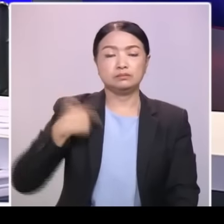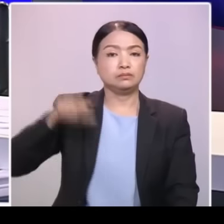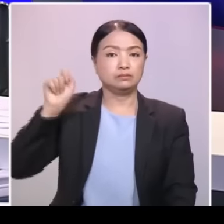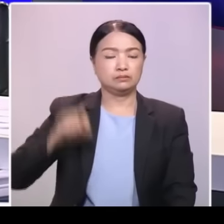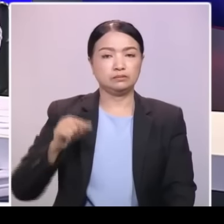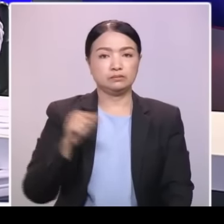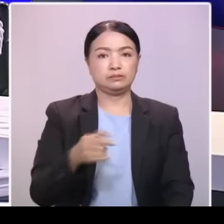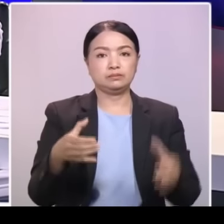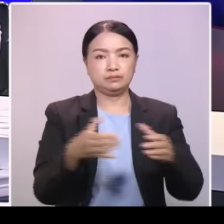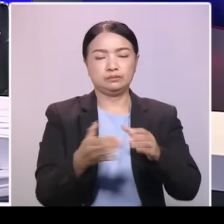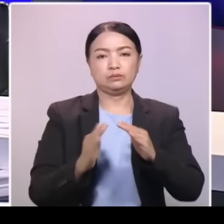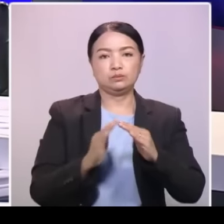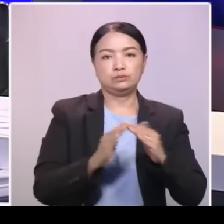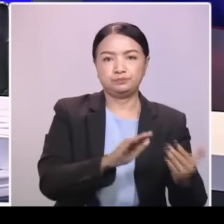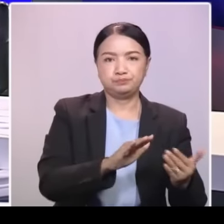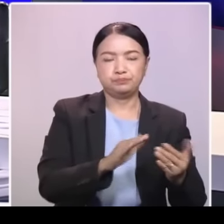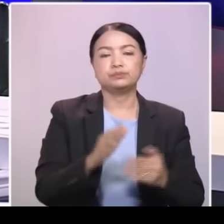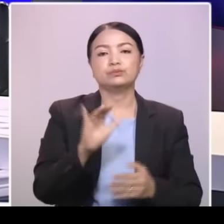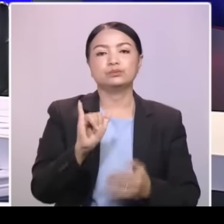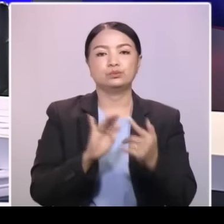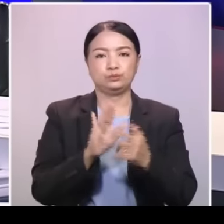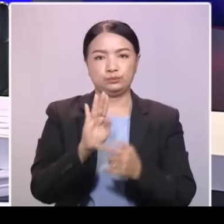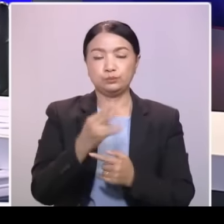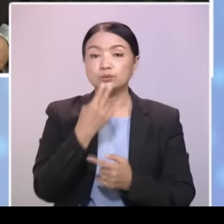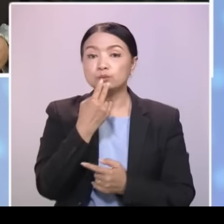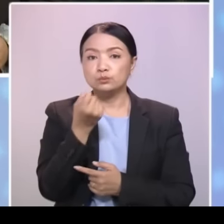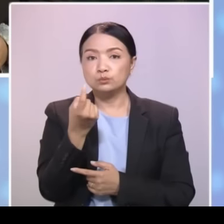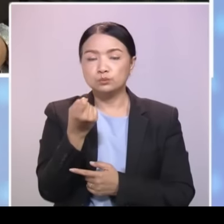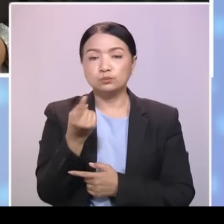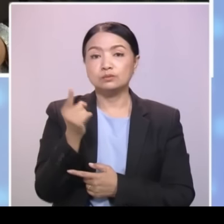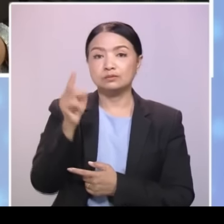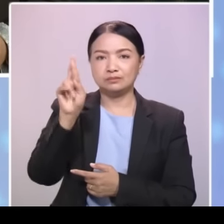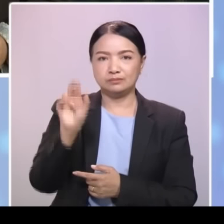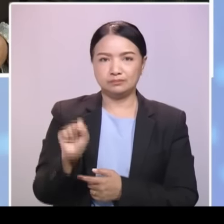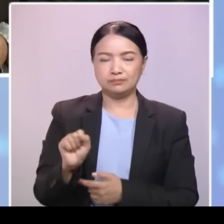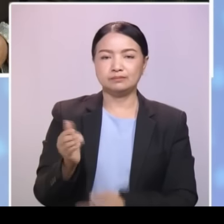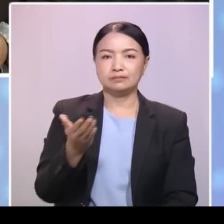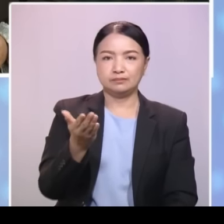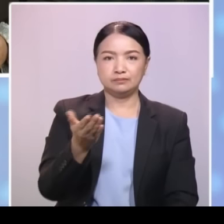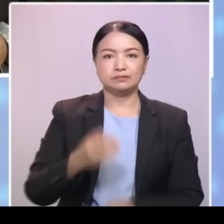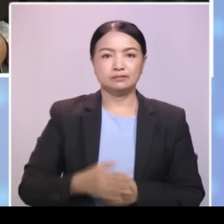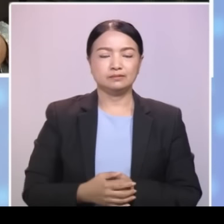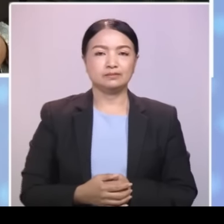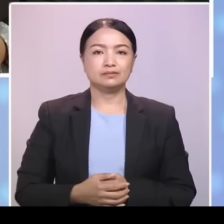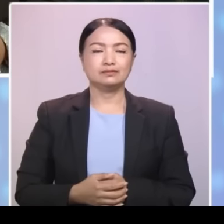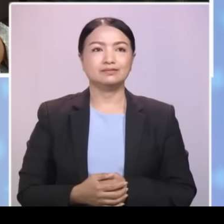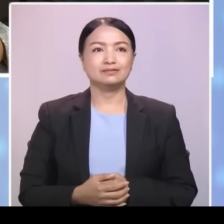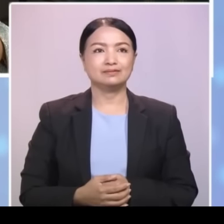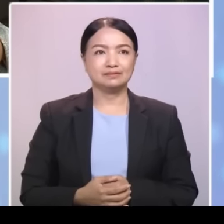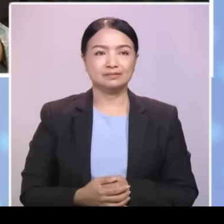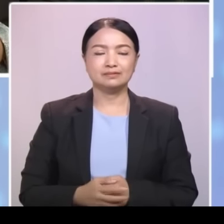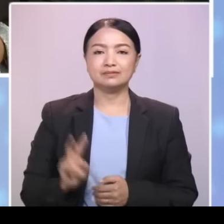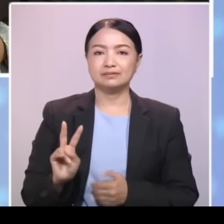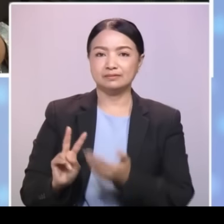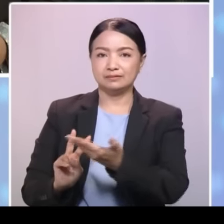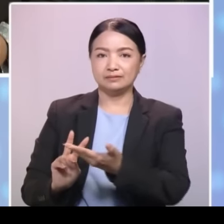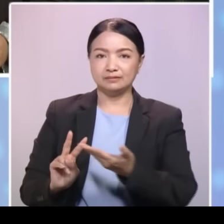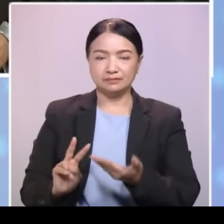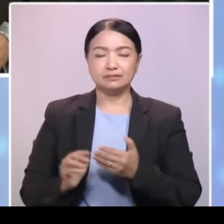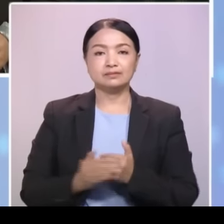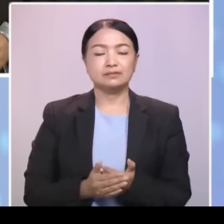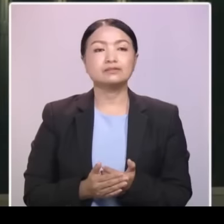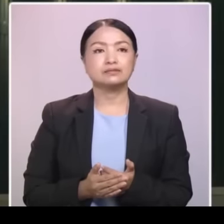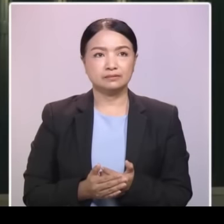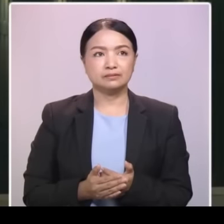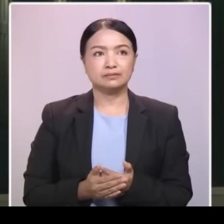านนี้ไปติดตามรายละเอียดจากคุณดาวีชัยคีรีรายงานสดจากรัฐสภาเข้ามาครับ ค่ะคุณพัทรดนัยคุณวรรณสา